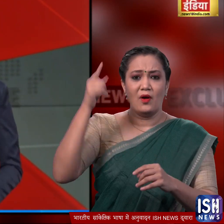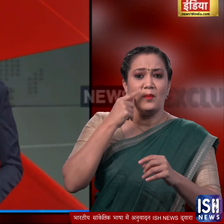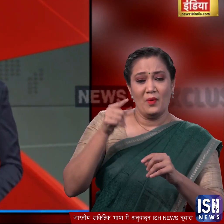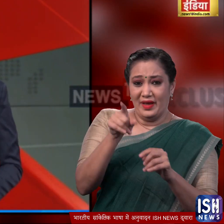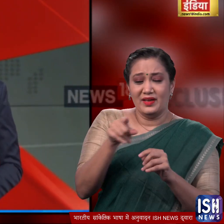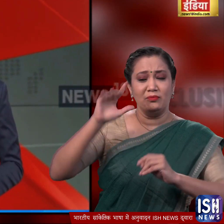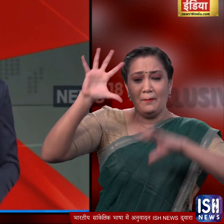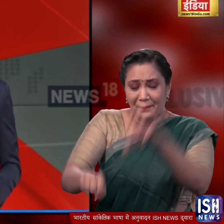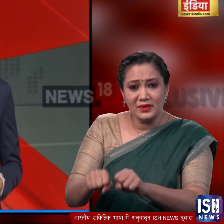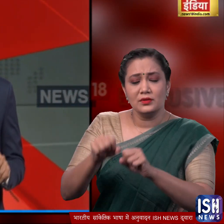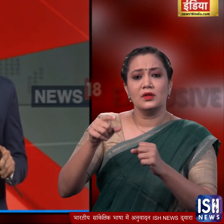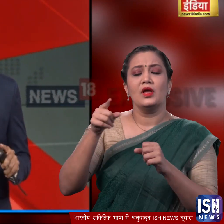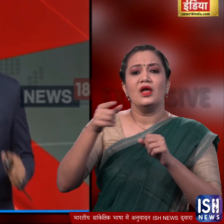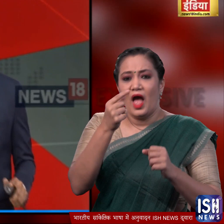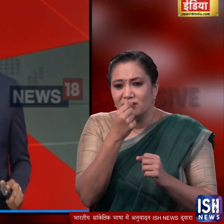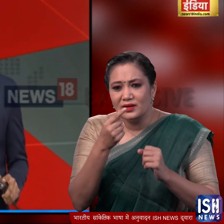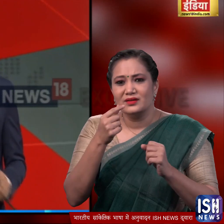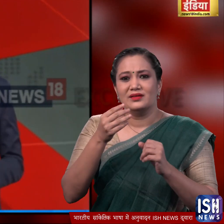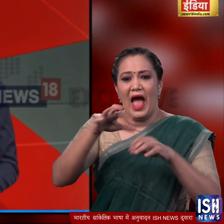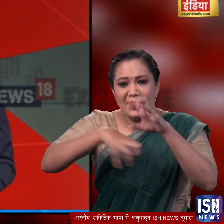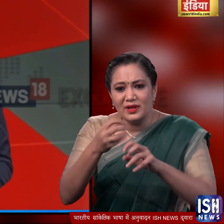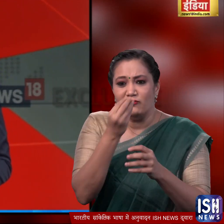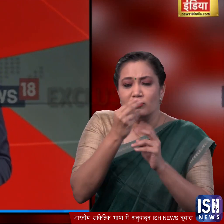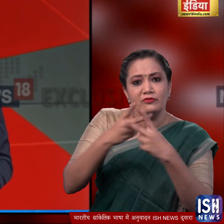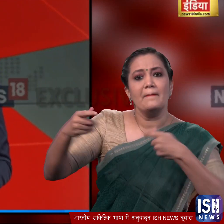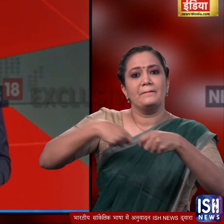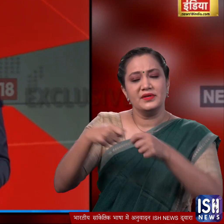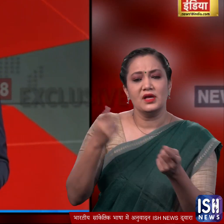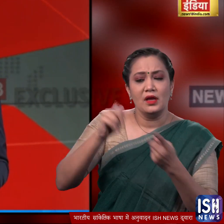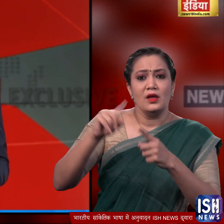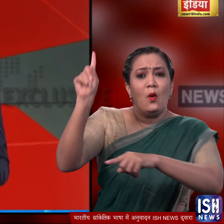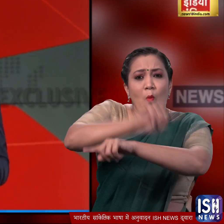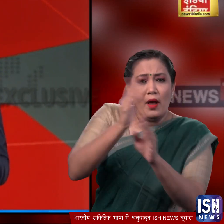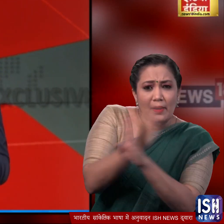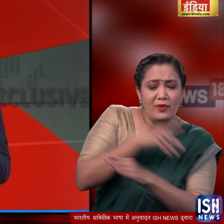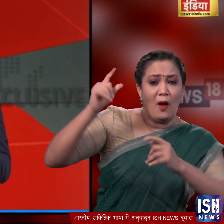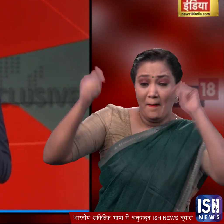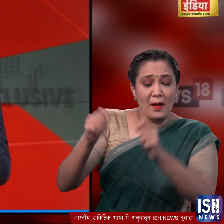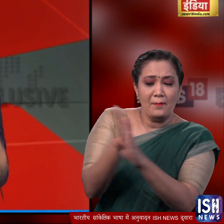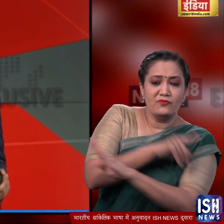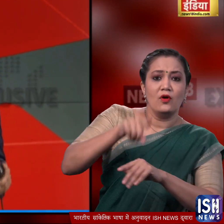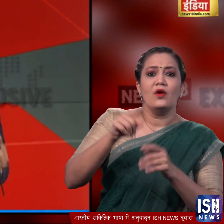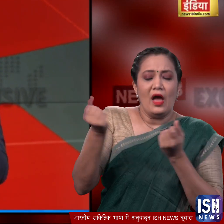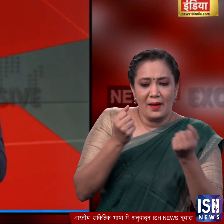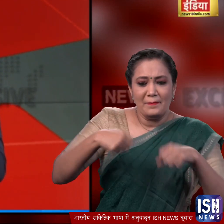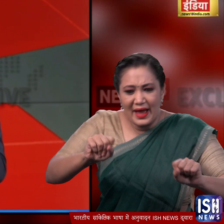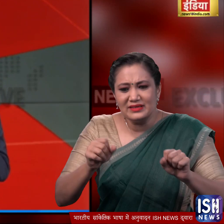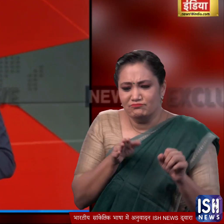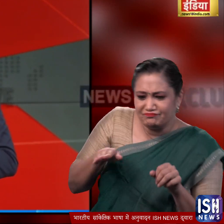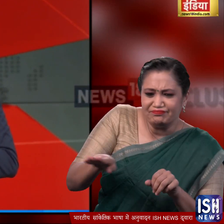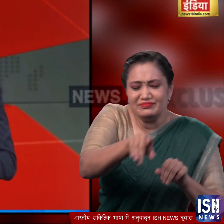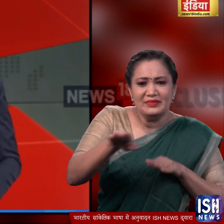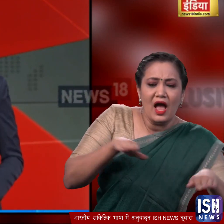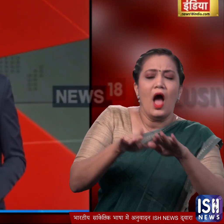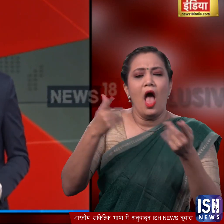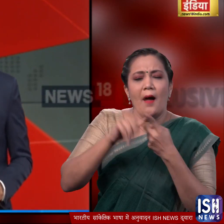बदमाशों ने हमला किया वो पशुओं के चारे का बिजनेस करते हैं। बताया जा रहा है कि हमले से एक दिन पहले गाड़ी को साइड देने की बात पर बदमाशों के